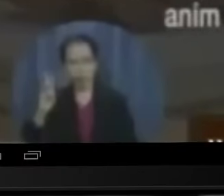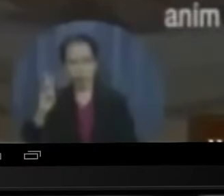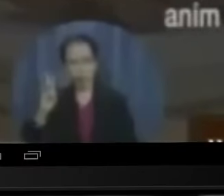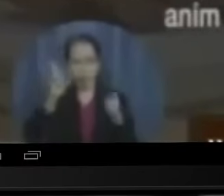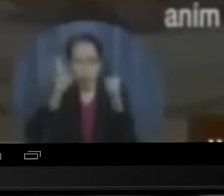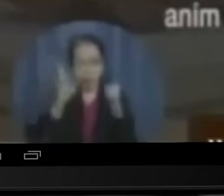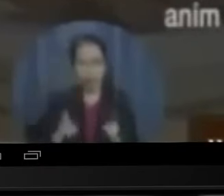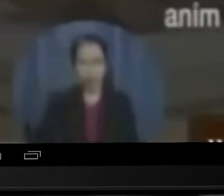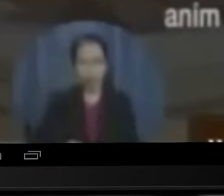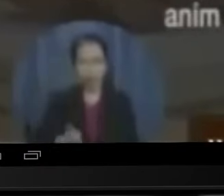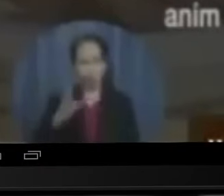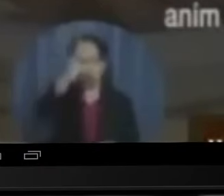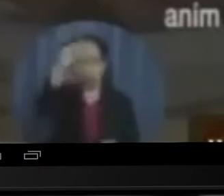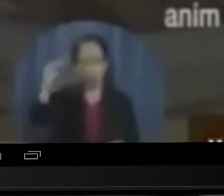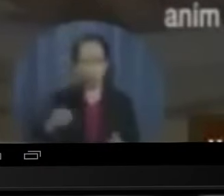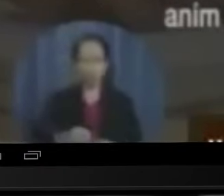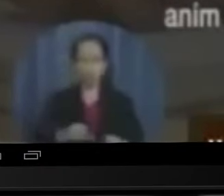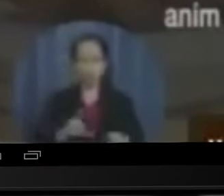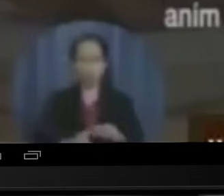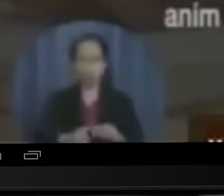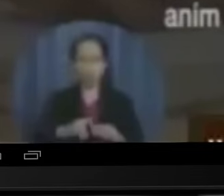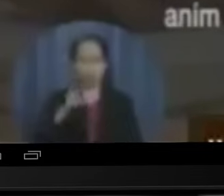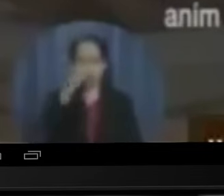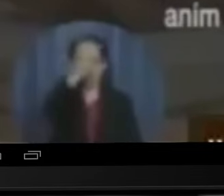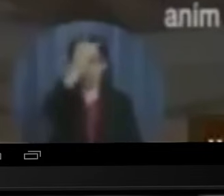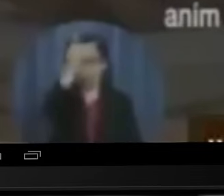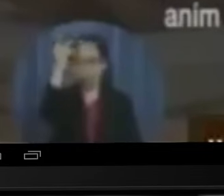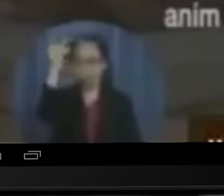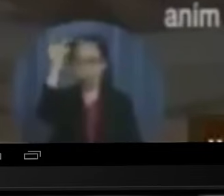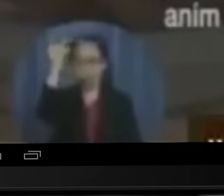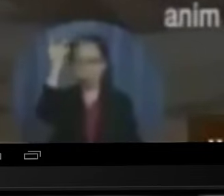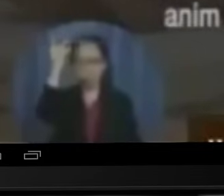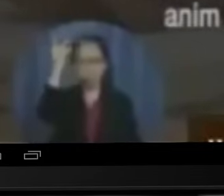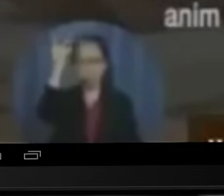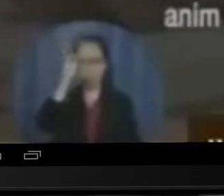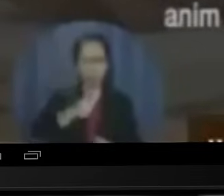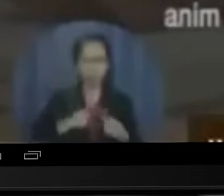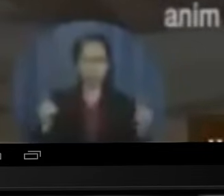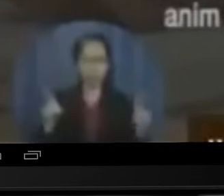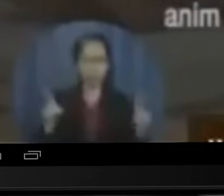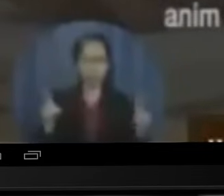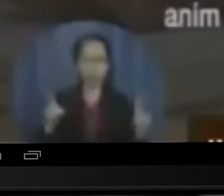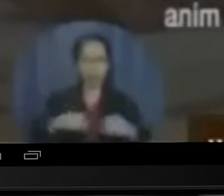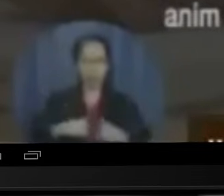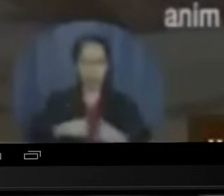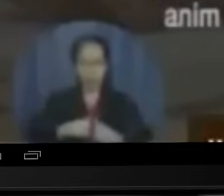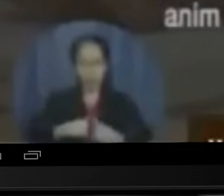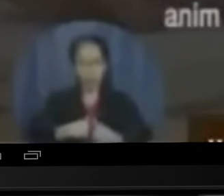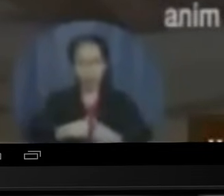Tao, bilang niya 666. Pero yun talaga, originally, sa hayop